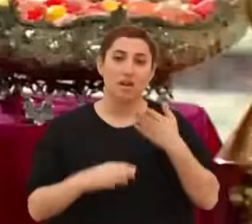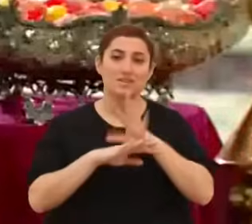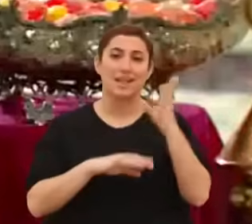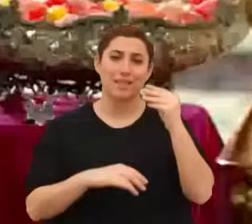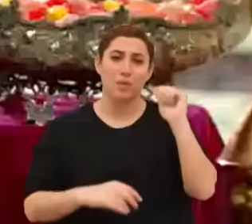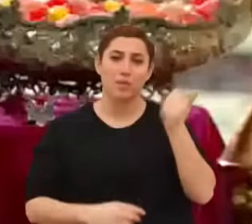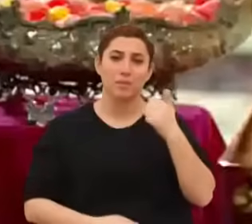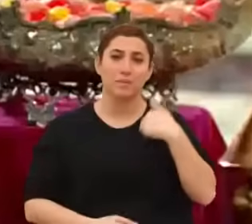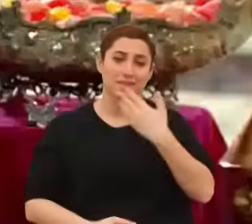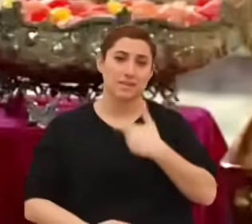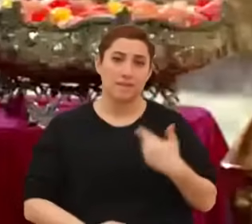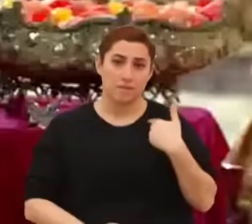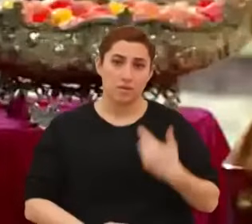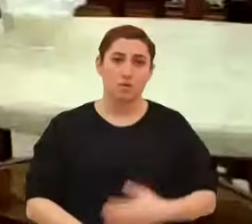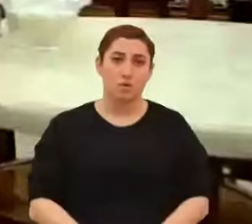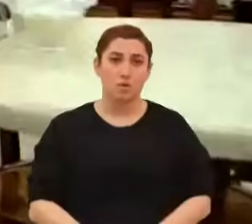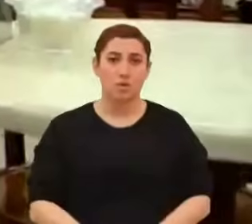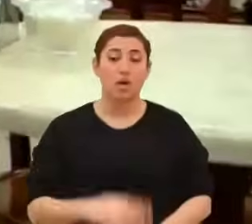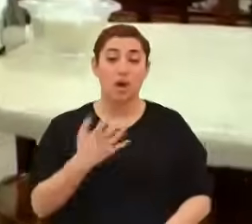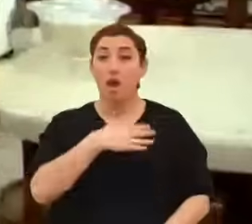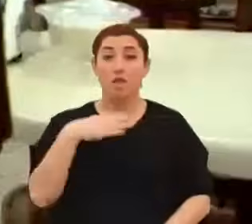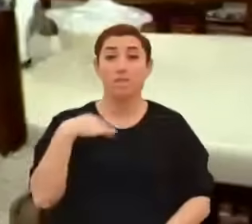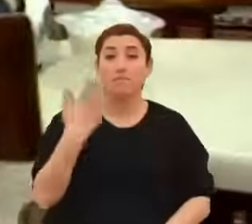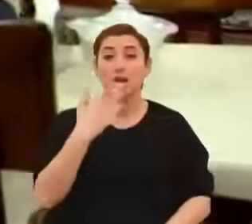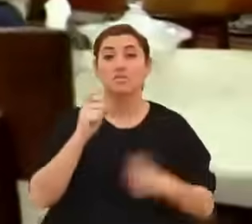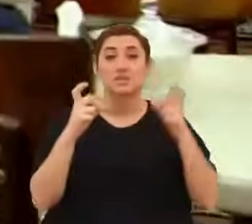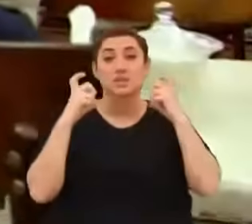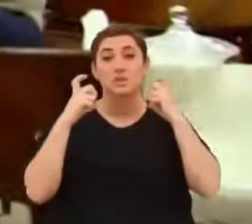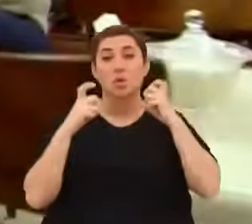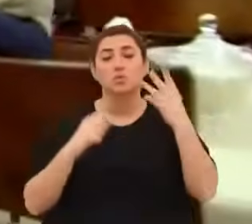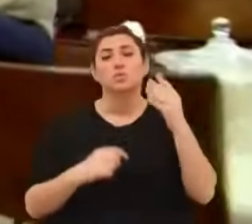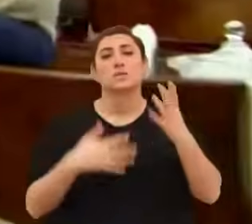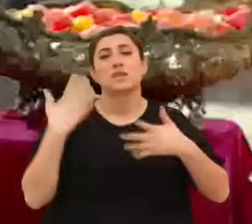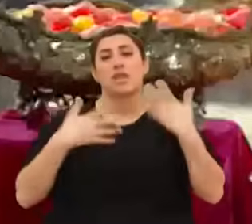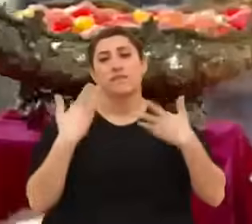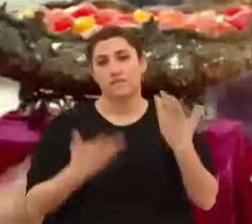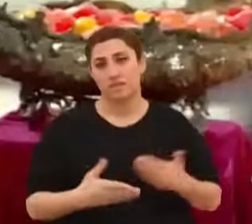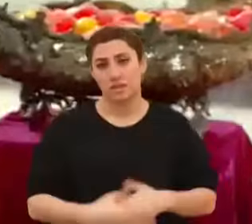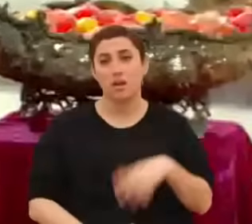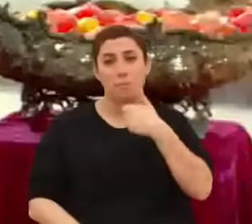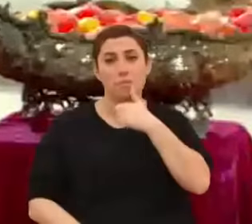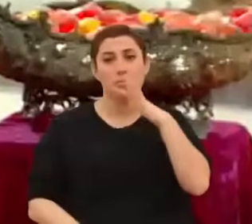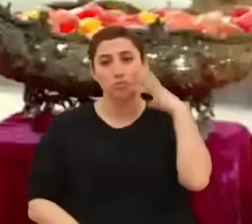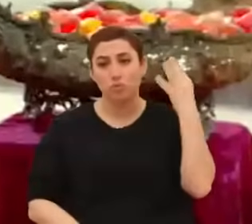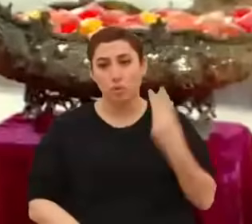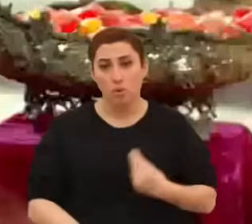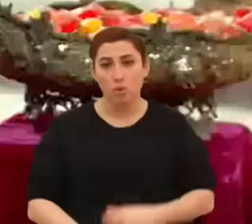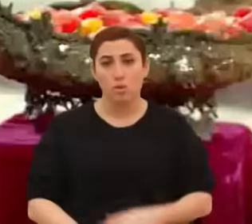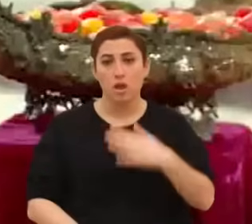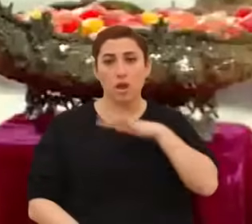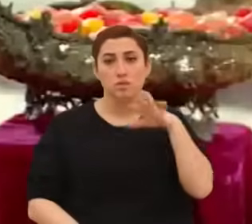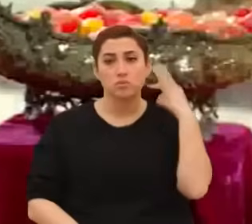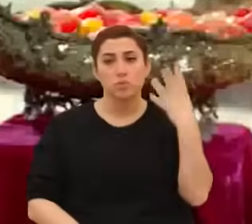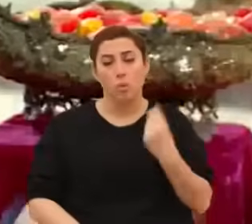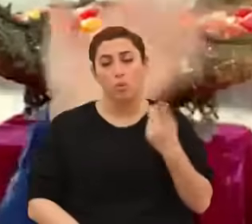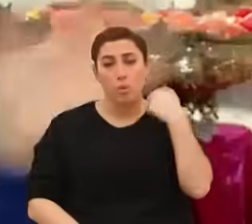en önemlisi beni seviyor. Hı. Annem zaten SSK'ya acayip sevinir yani. Babam da mutlu olur. Herkes